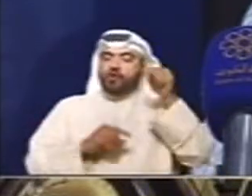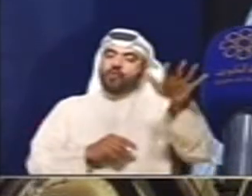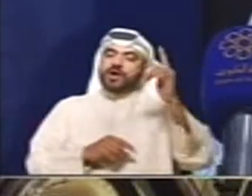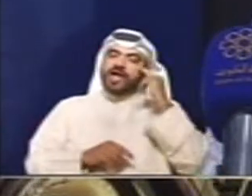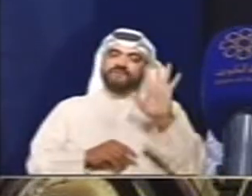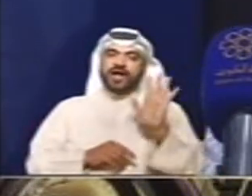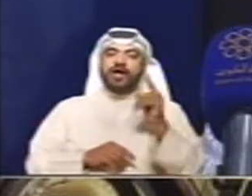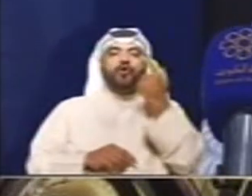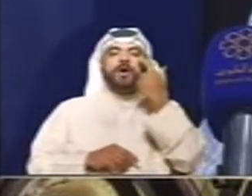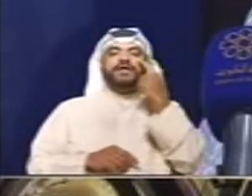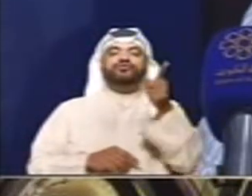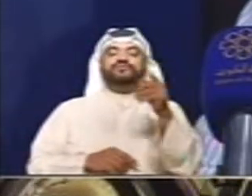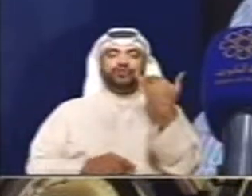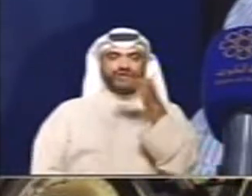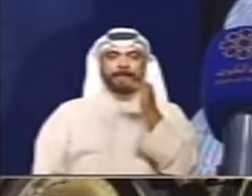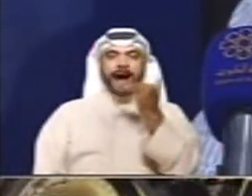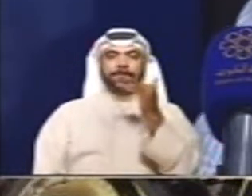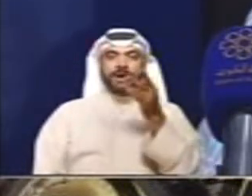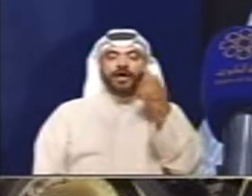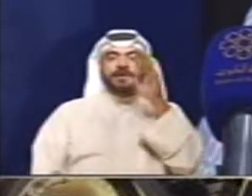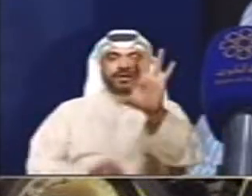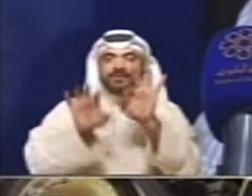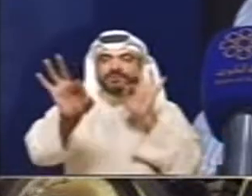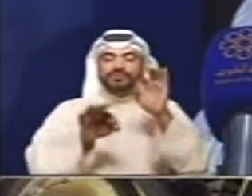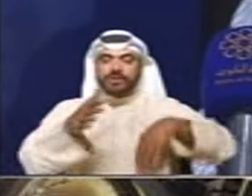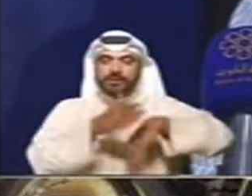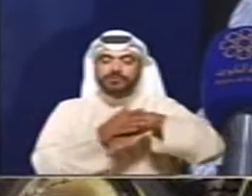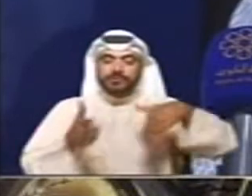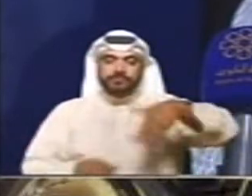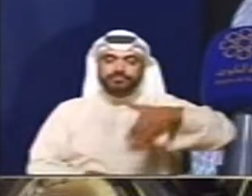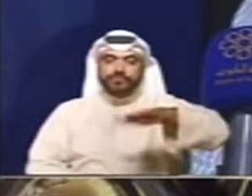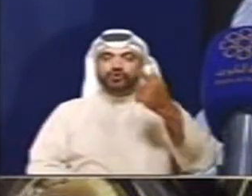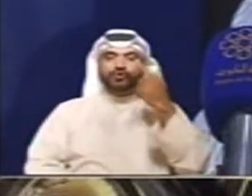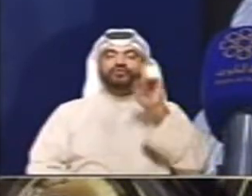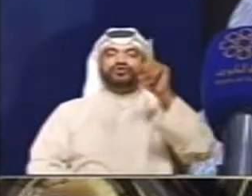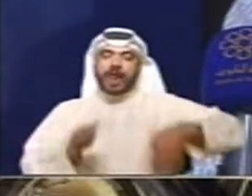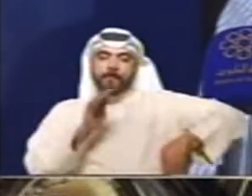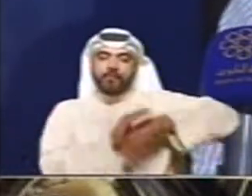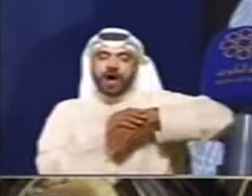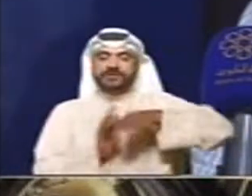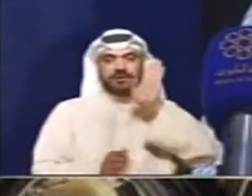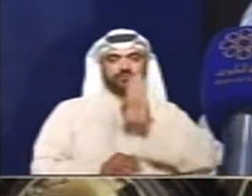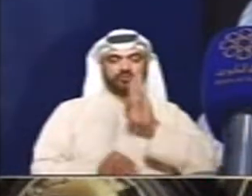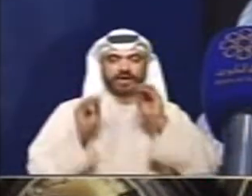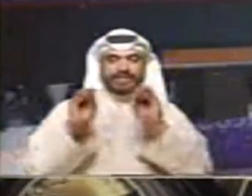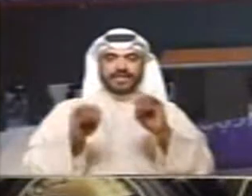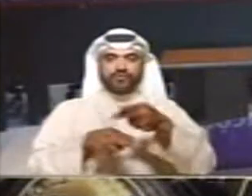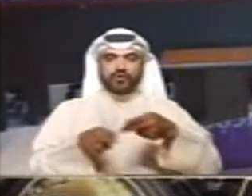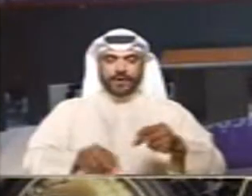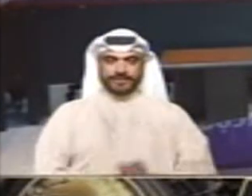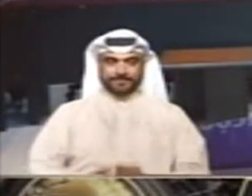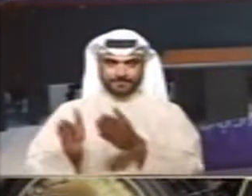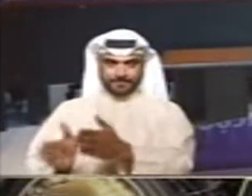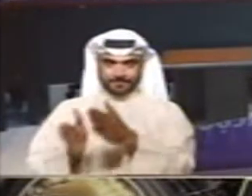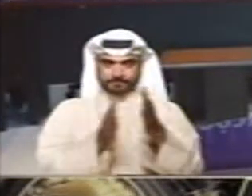الطبي للمنتخب الذي سيقوم بهذه المهمة خلال المعسكر التدريبي الداخلي. وما